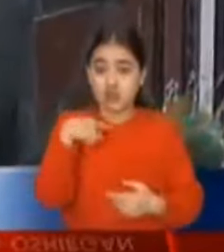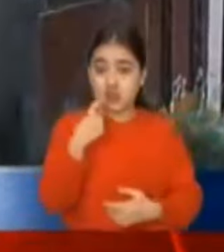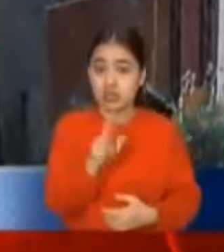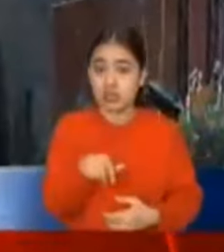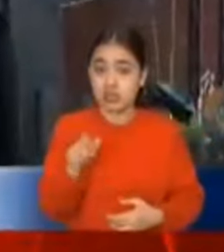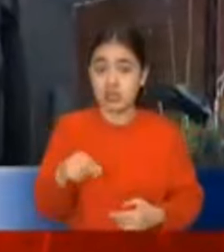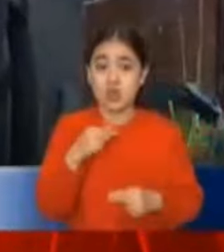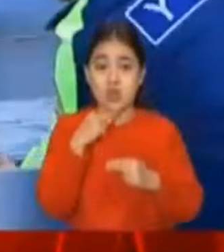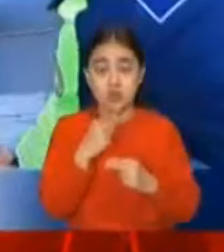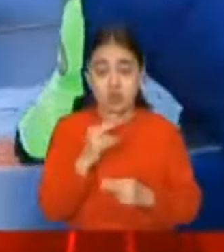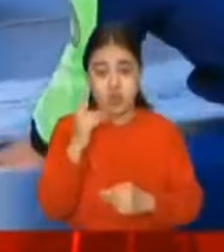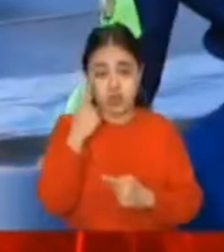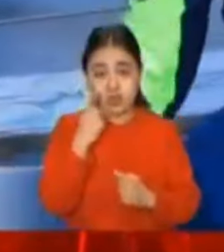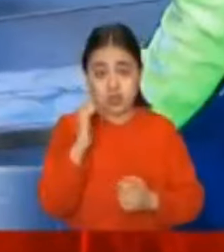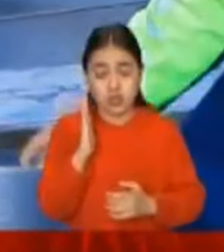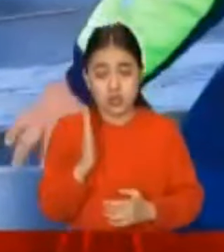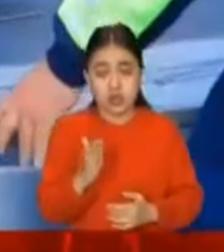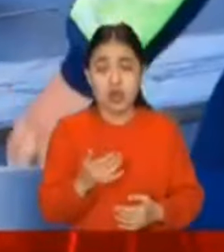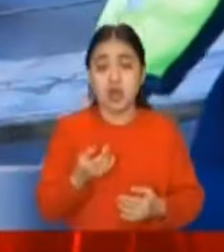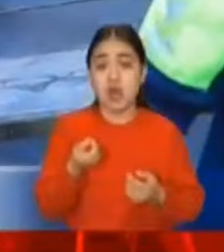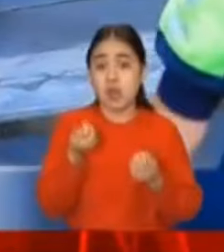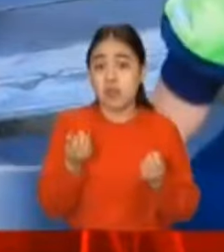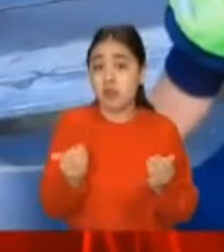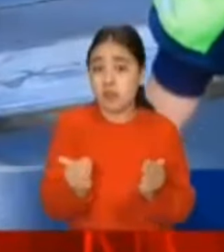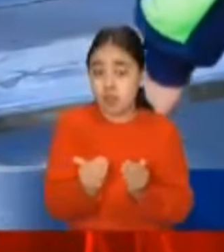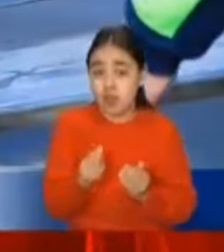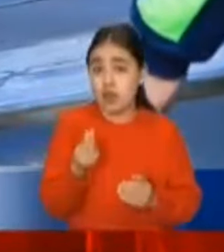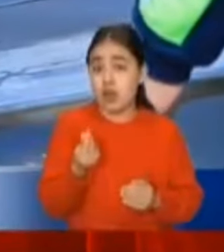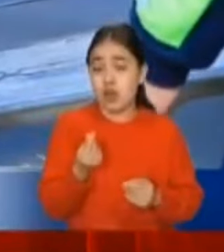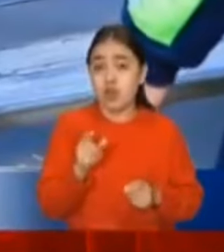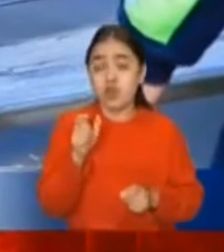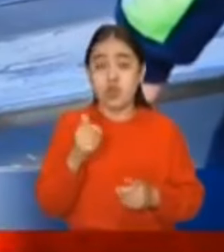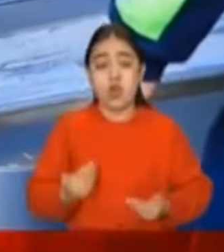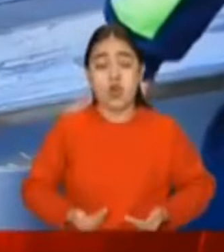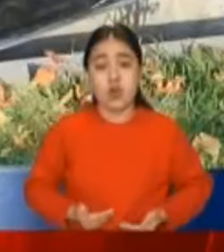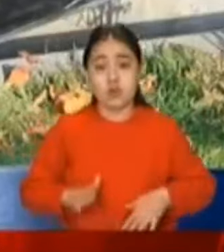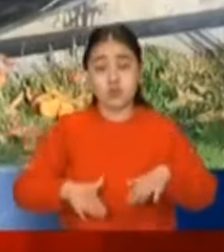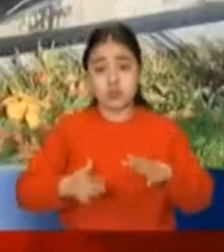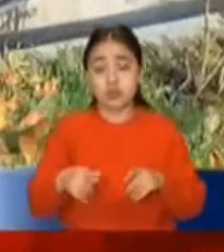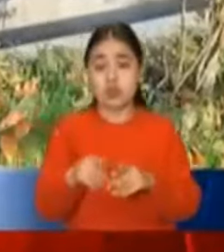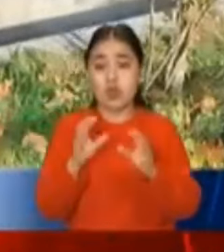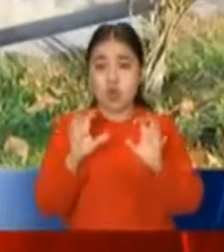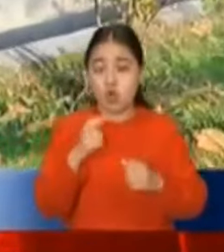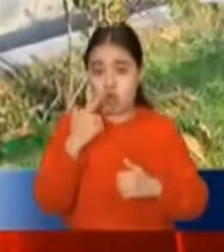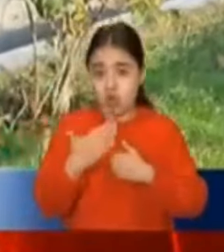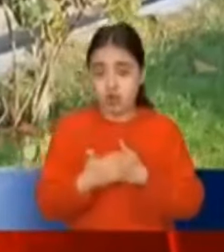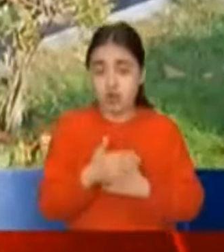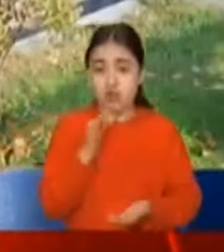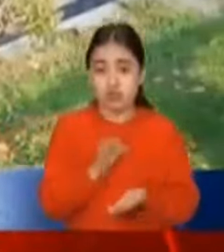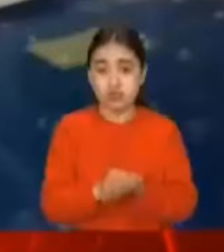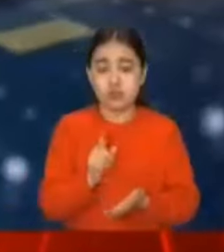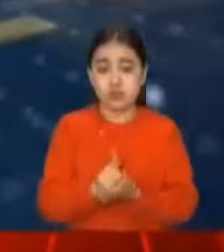esa ogohlantiramiz. Arzimas pul uchun insonlar umrini o'yin qilayotgan sizdek kimsalar qonun oldida albatta javob beradi.